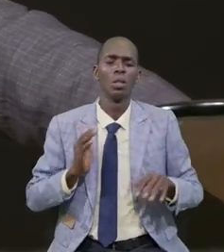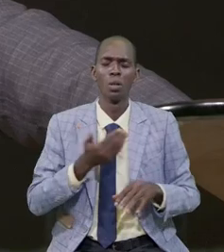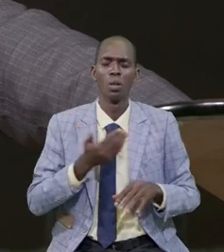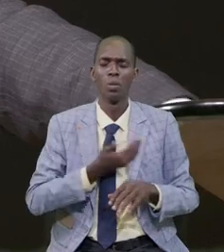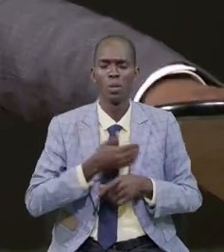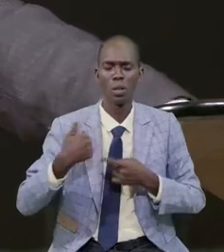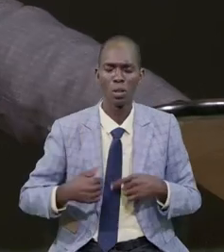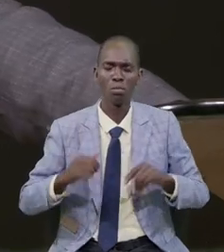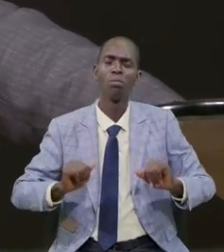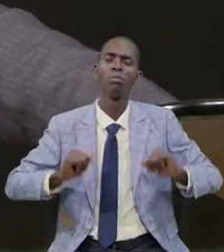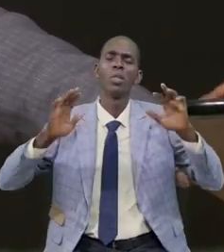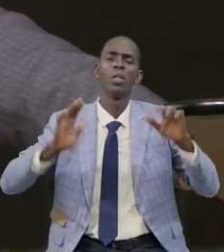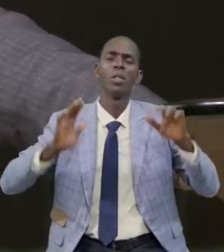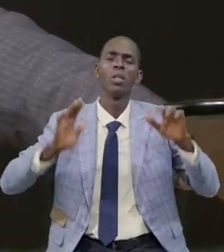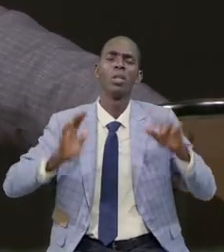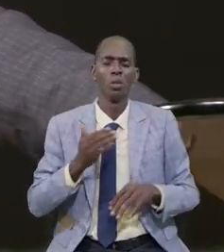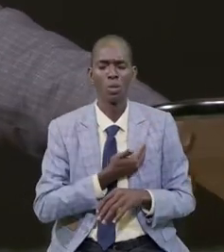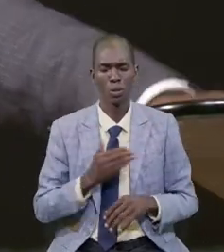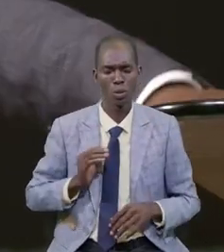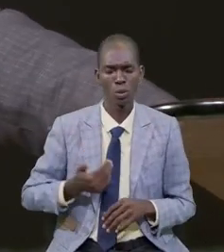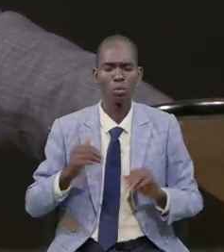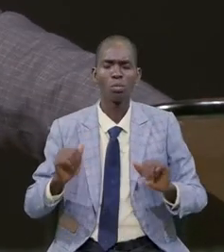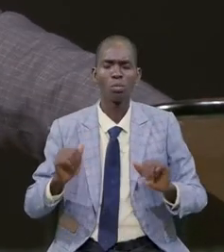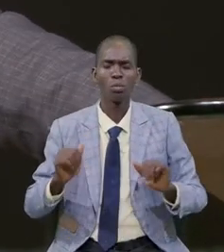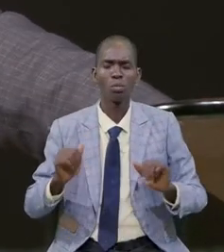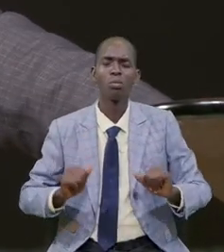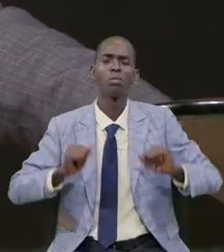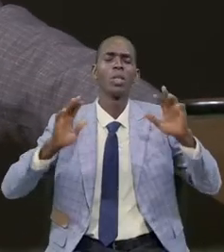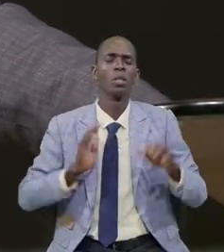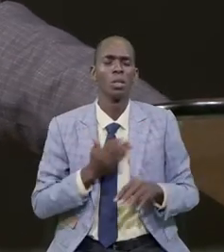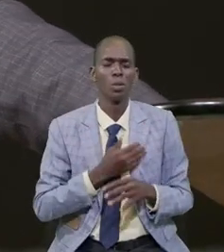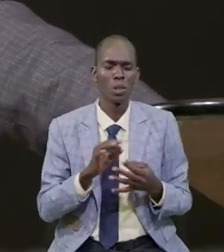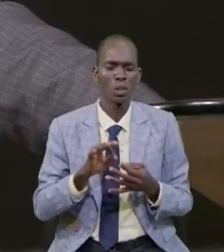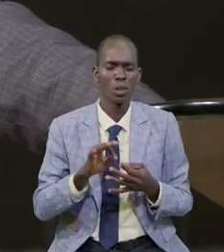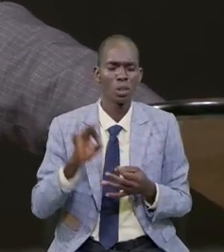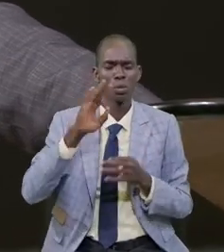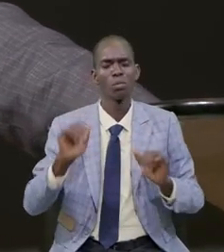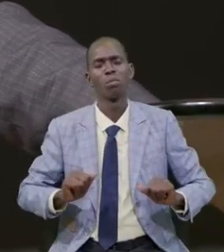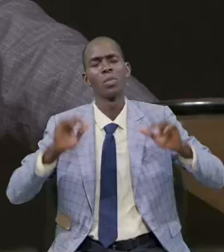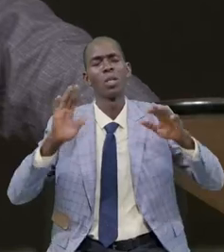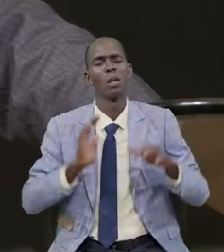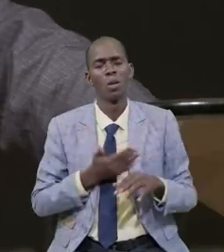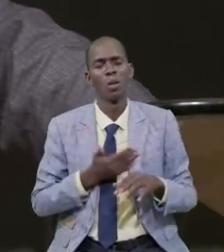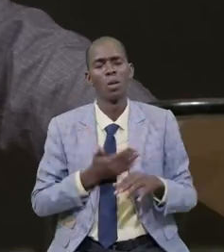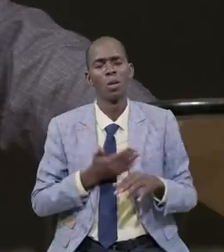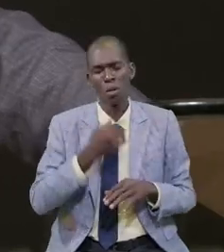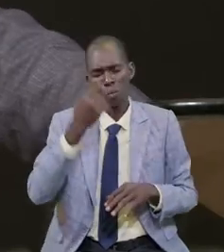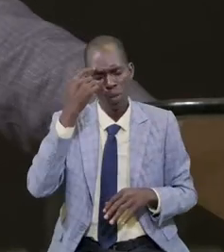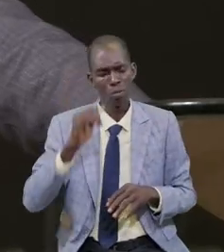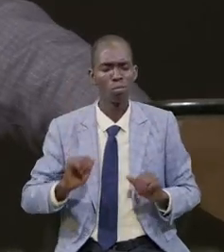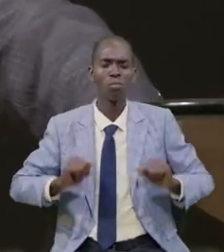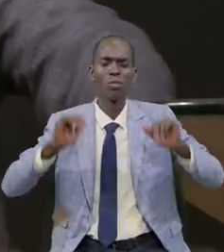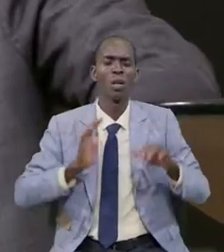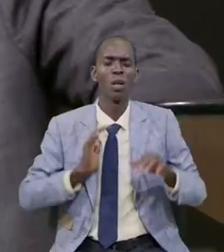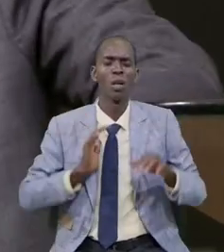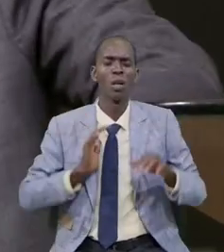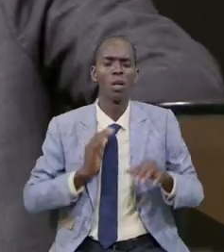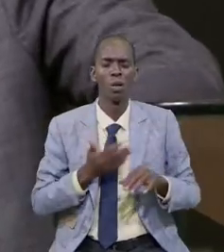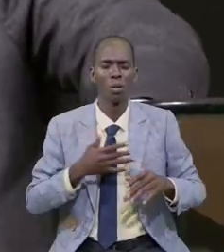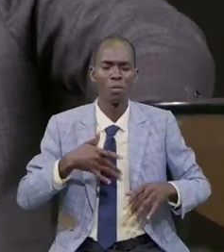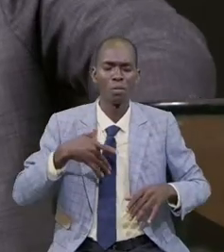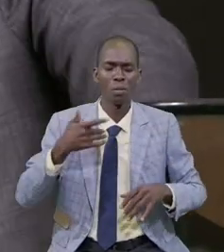toi, notre âme, à toi, notre esprit, à toi, notre vie, à toi, nos émotions, à